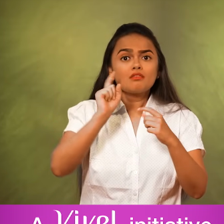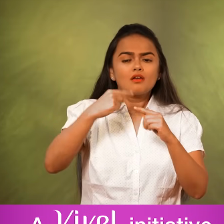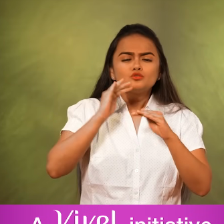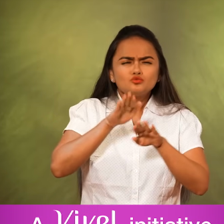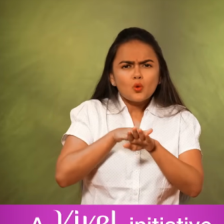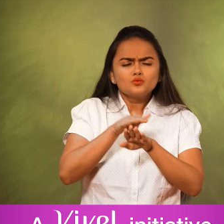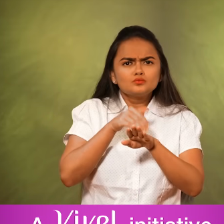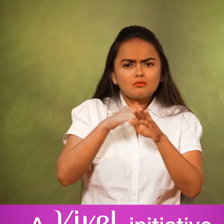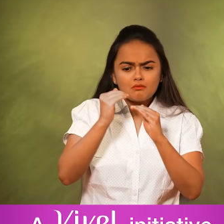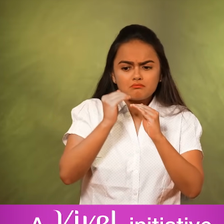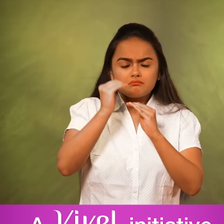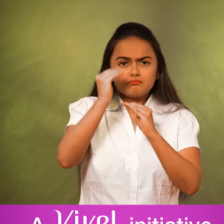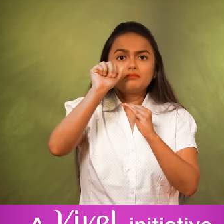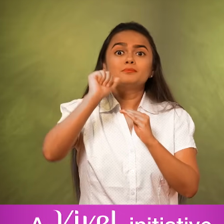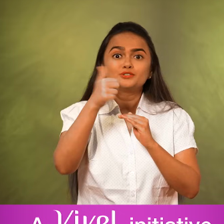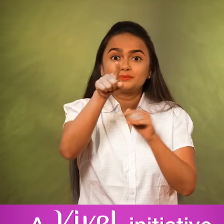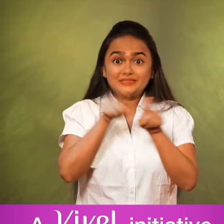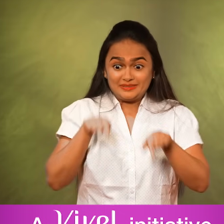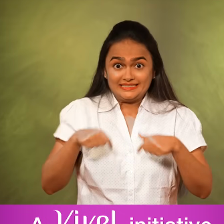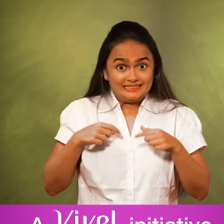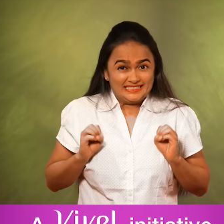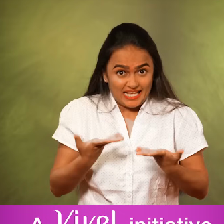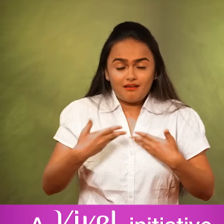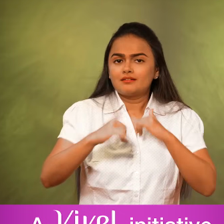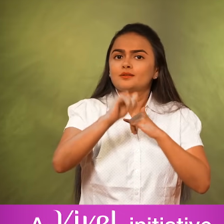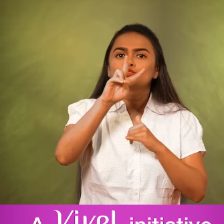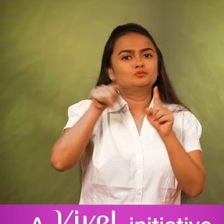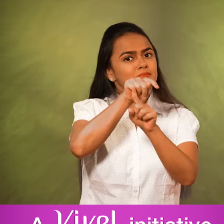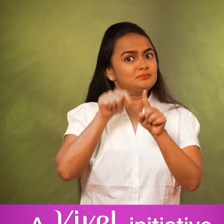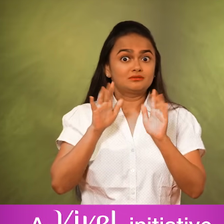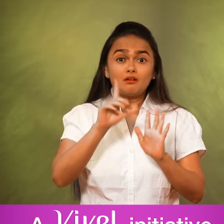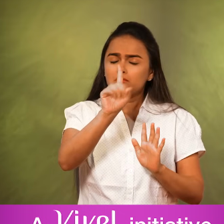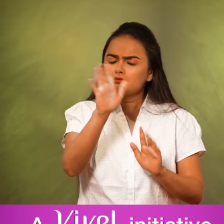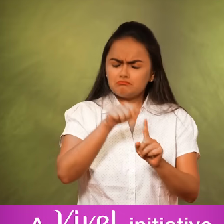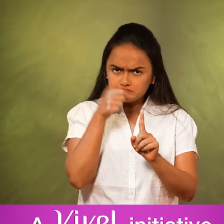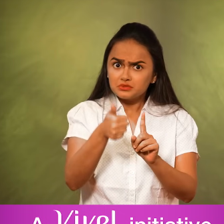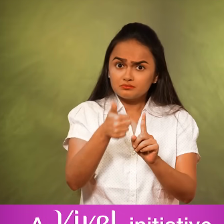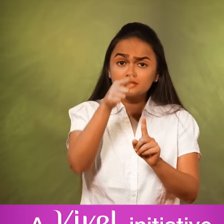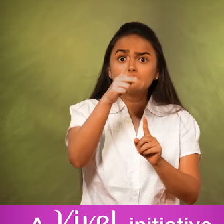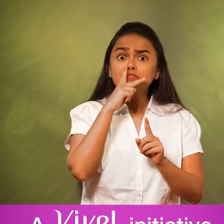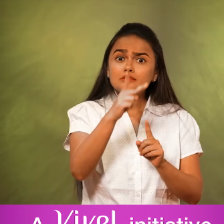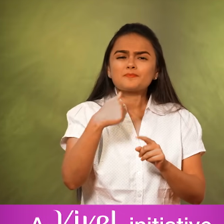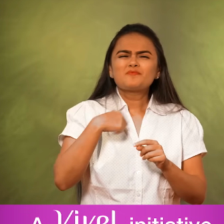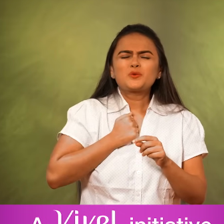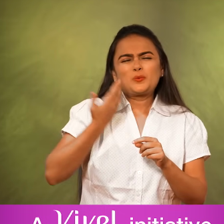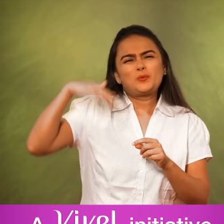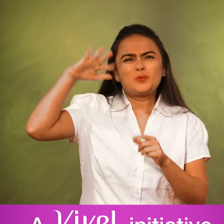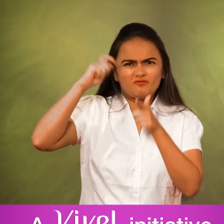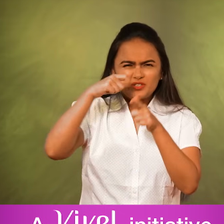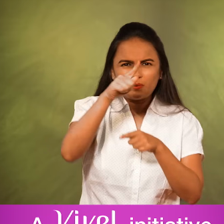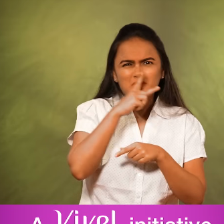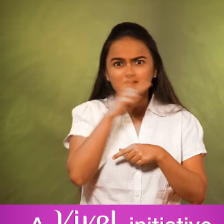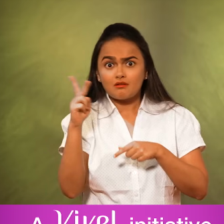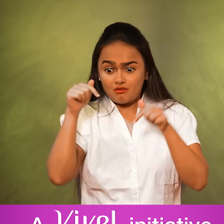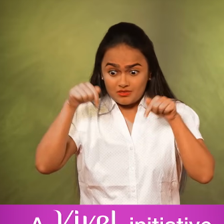2% लाइक मी एंड देन यू कैन इंक्रीज इट। फिलहाल मैं भी ऐसे इनिशियल स्टेजेस पे हूँ तो मैं भी वही यूज कर रही हूँ, बट या इट वर्क्स रियली वेल। इफ यू चेक